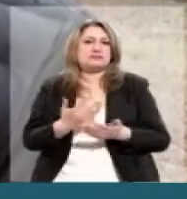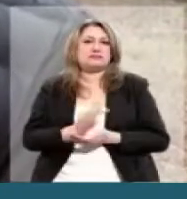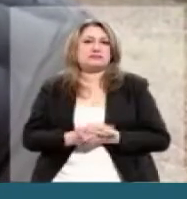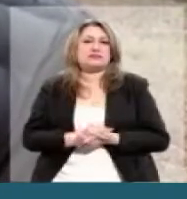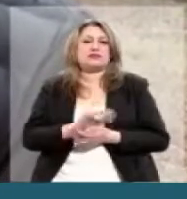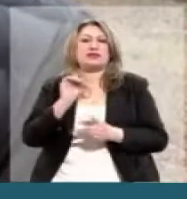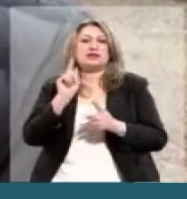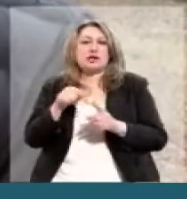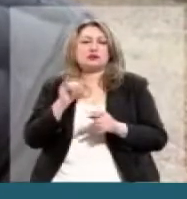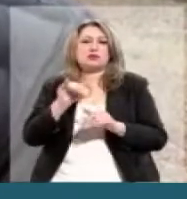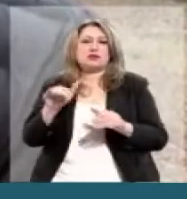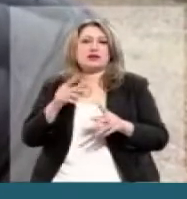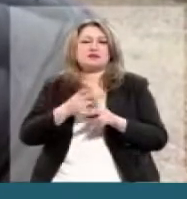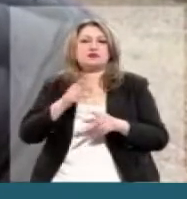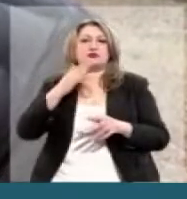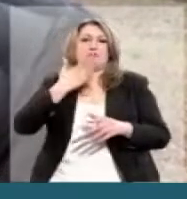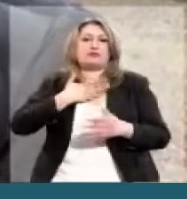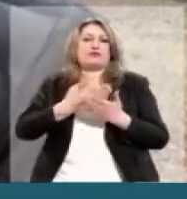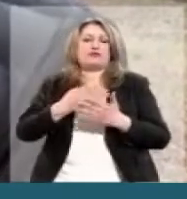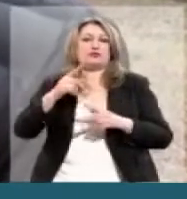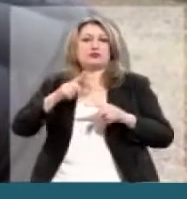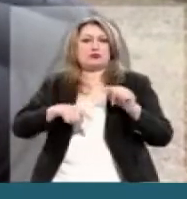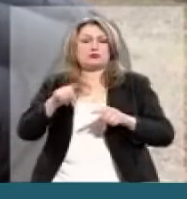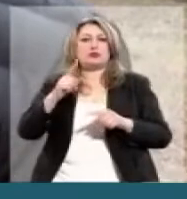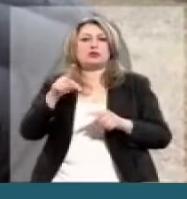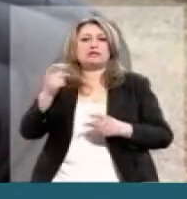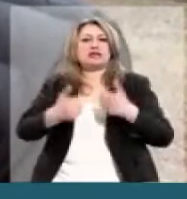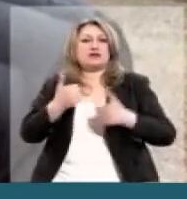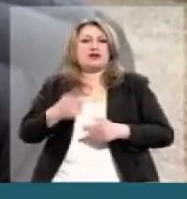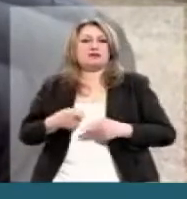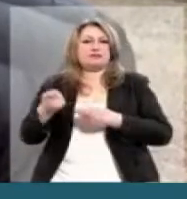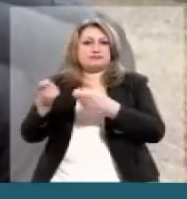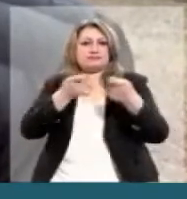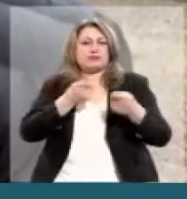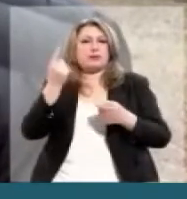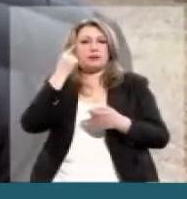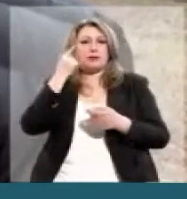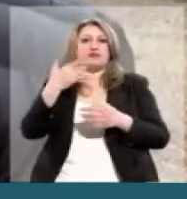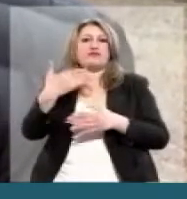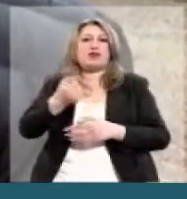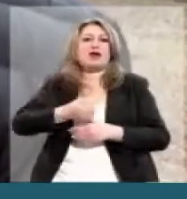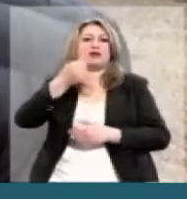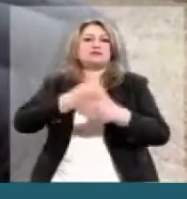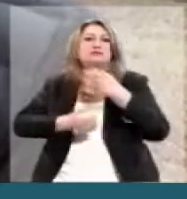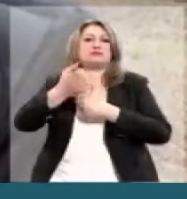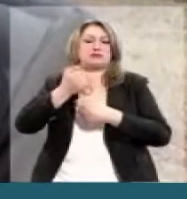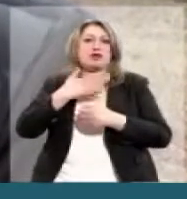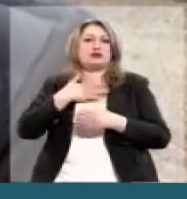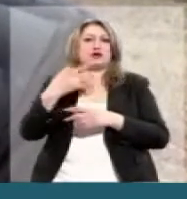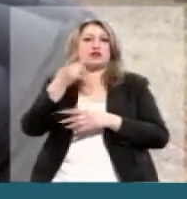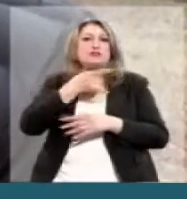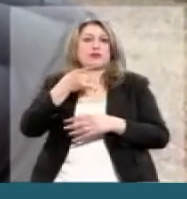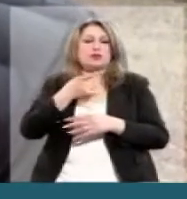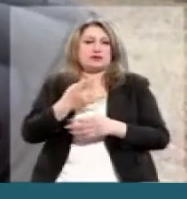целеустремленность. Также вырабатывается у детей чувство патриотизма, так как они на соревнованиях поднимают флаг республики нашей,